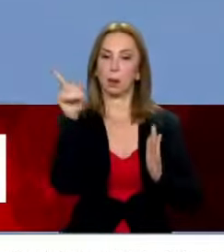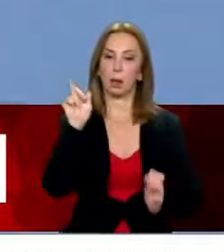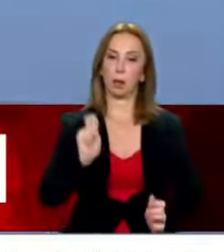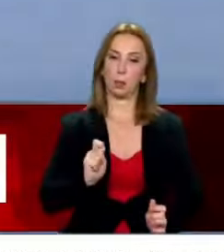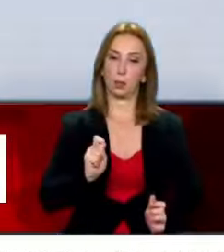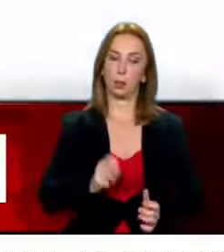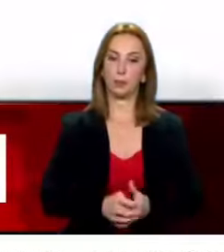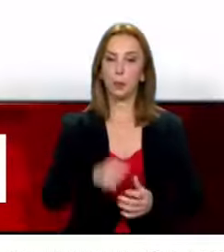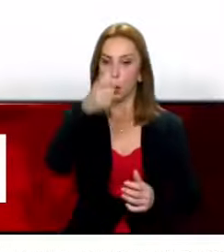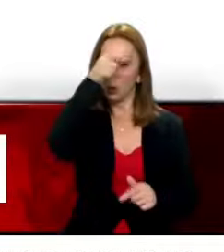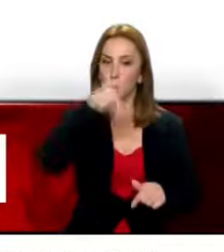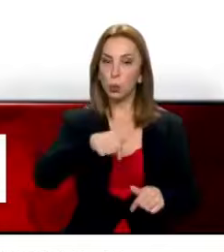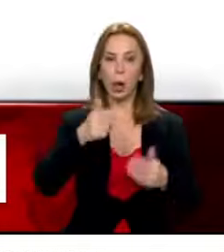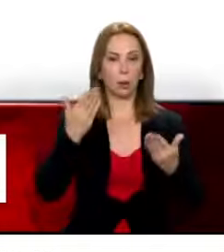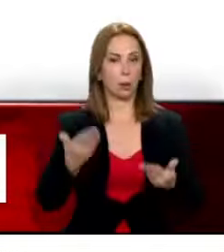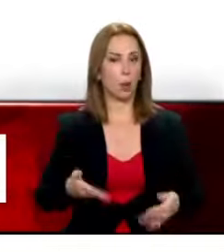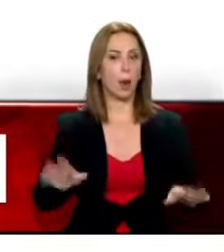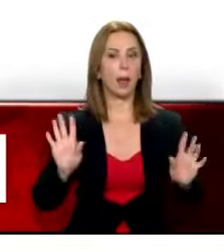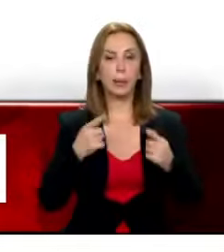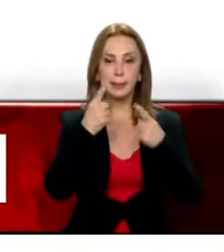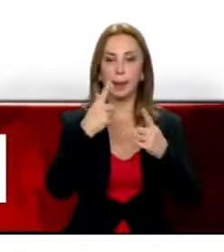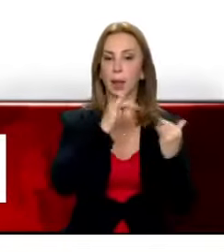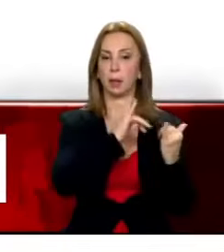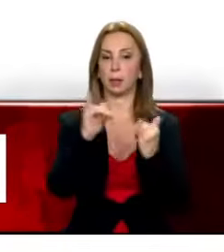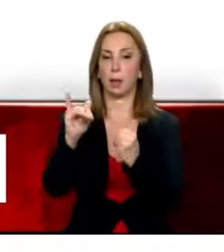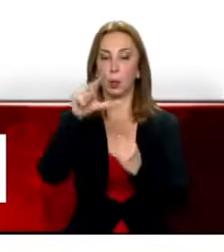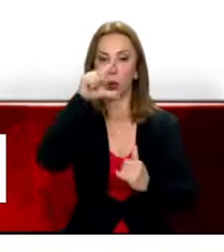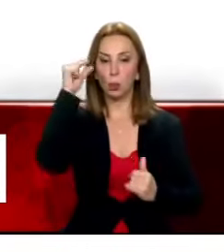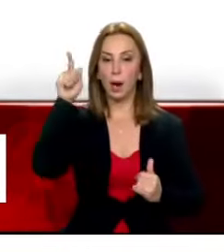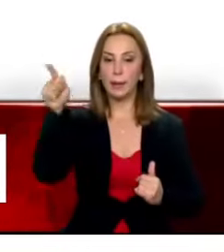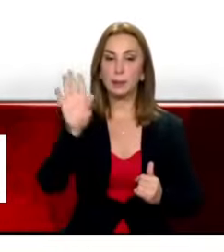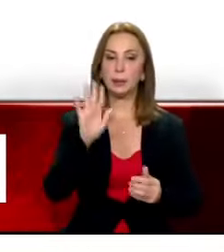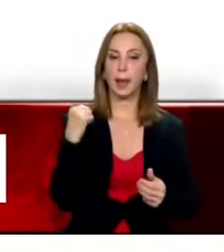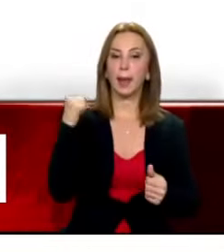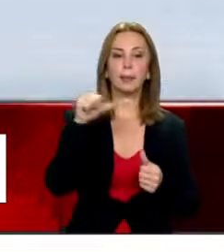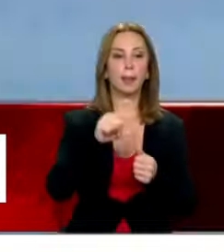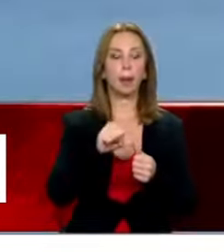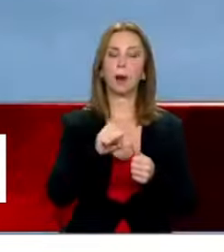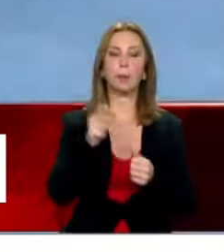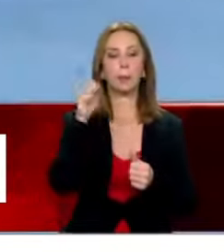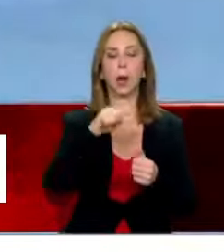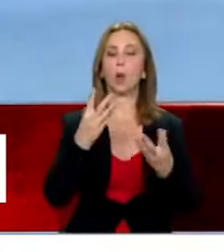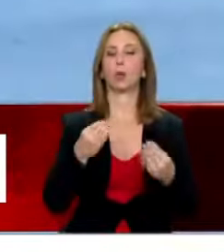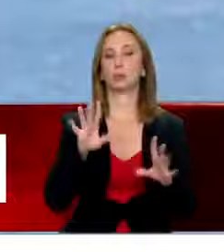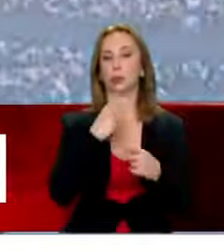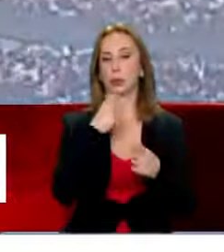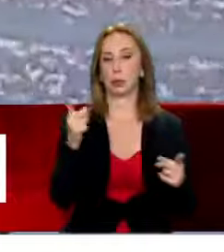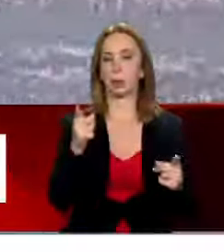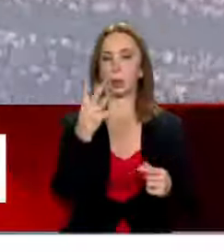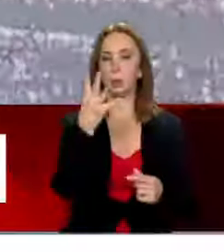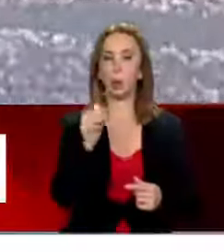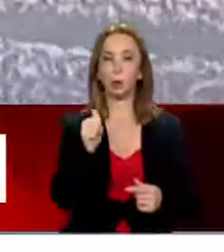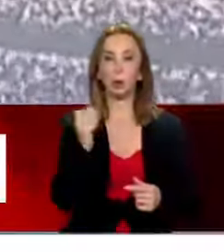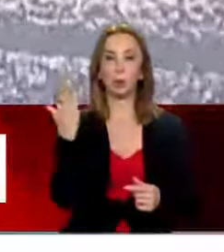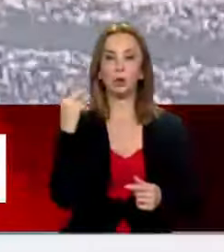kaydetti Türkiye kabul edilemez diyerek tepki gösterdi Yunanistan Bir daha tekrarlanmayacak dedi 4 gün